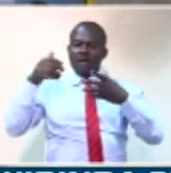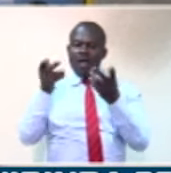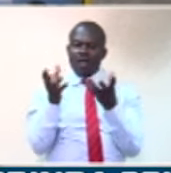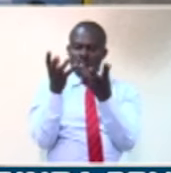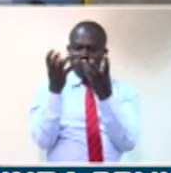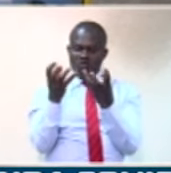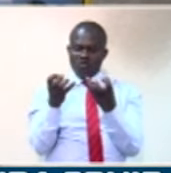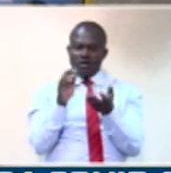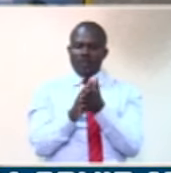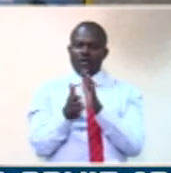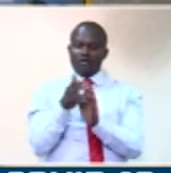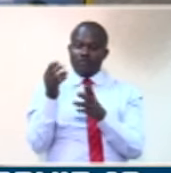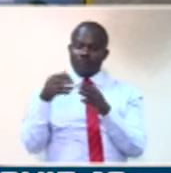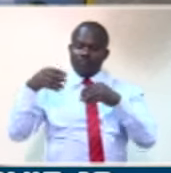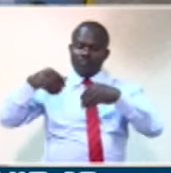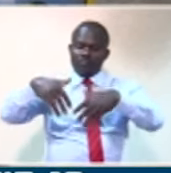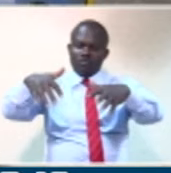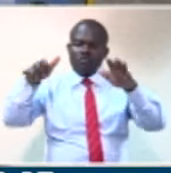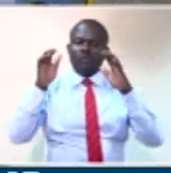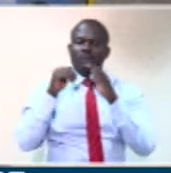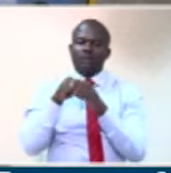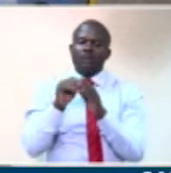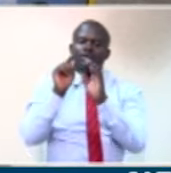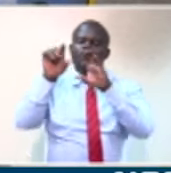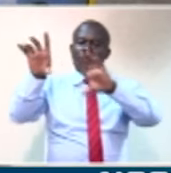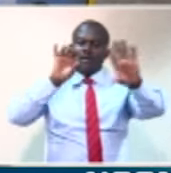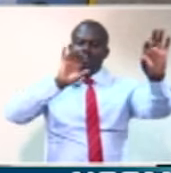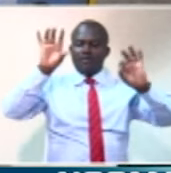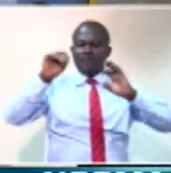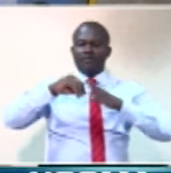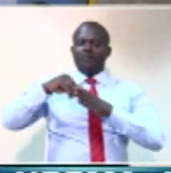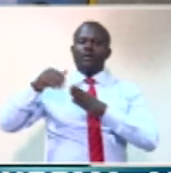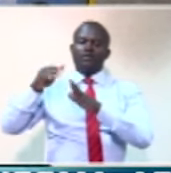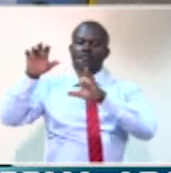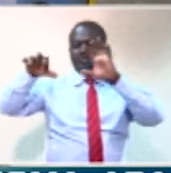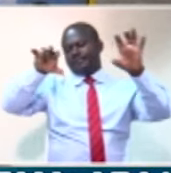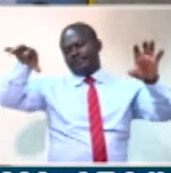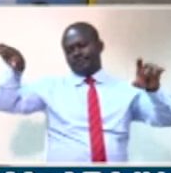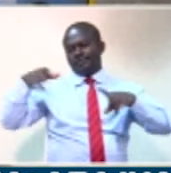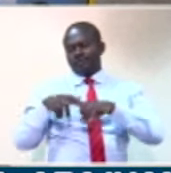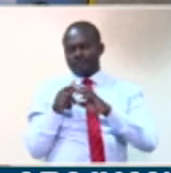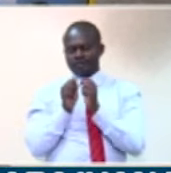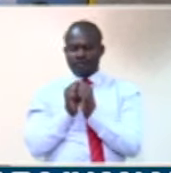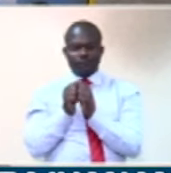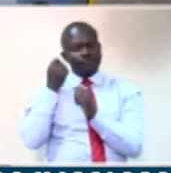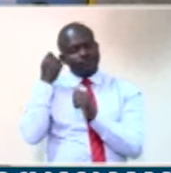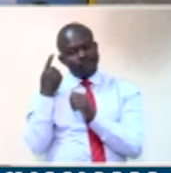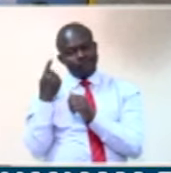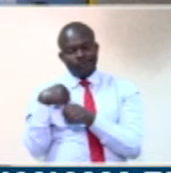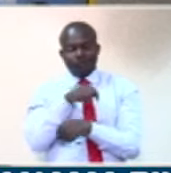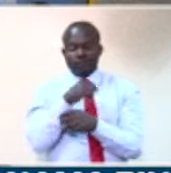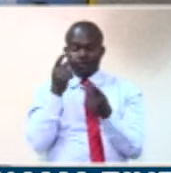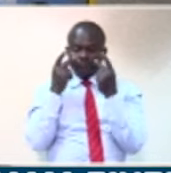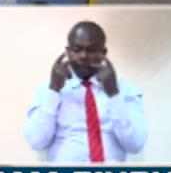ngo tubona tunyanyagiyeho ni utwo bagiye gutoragura mu mihaga n'imihaga. Muri make nge